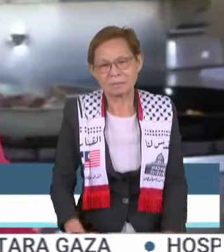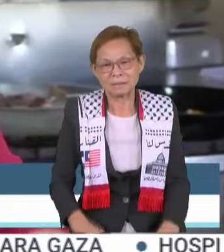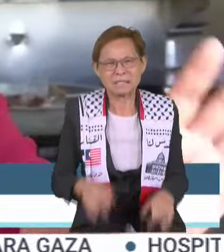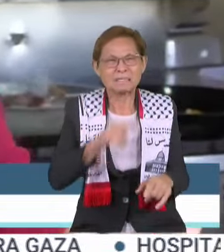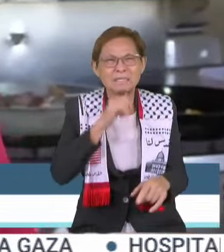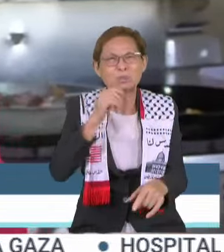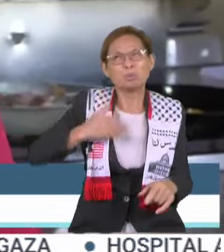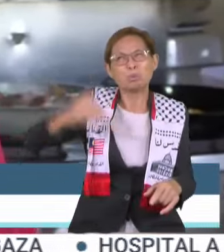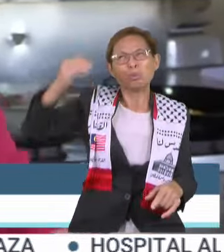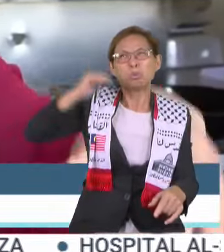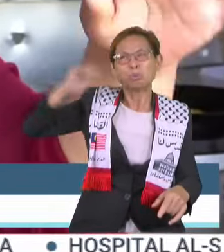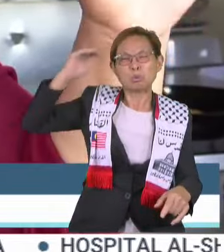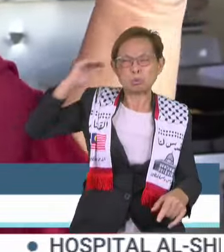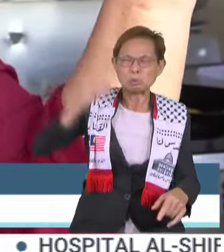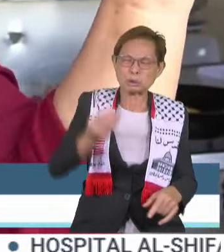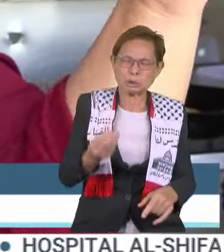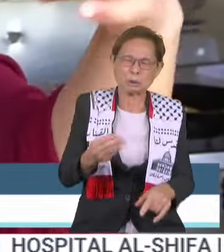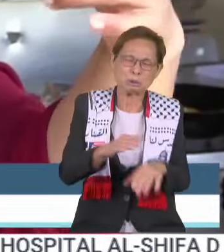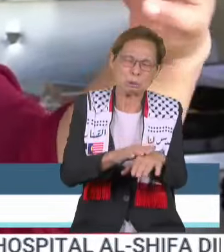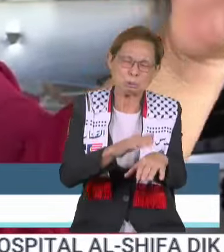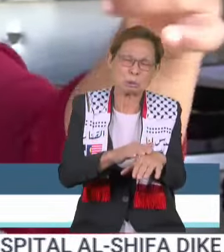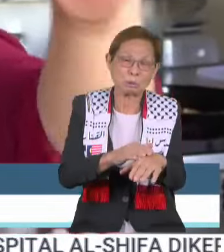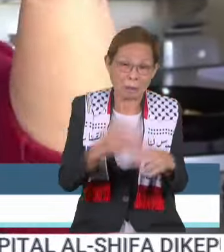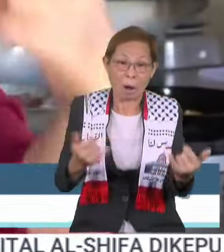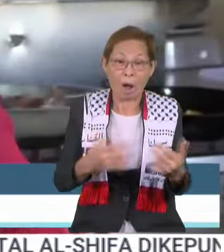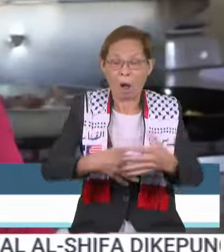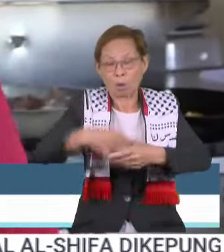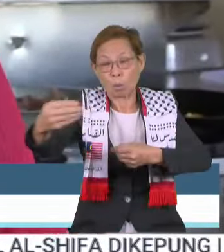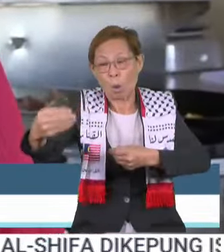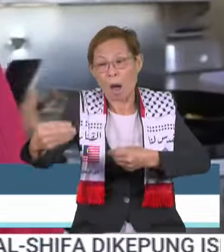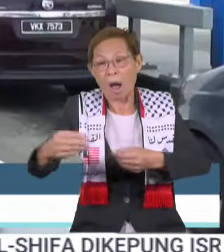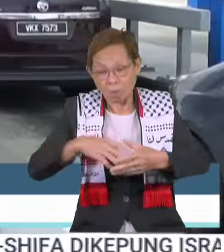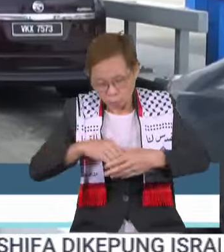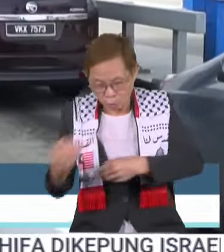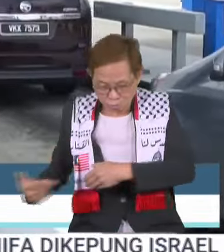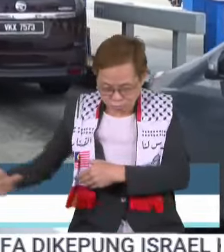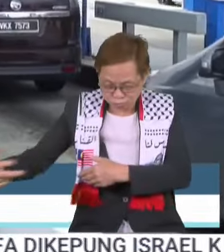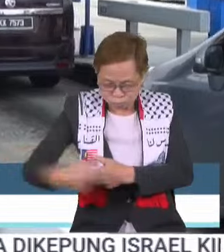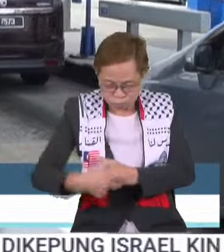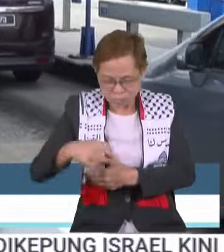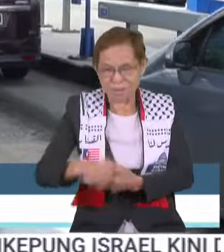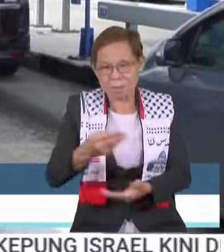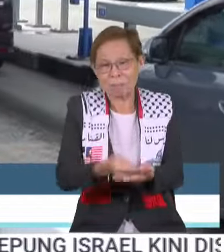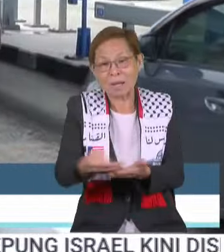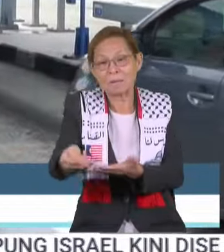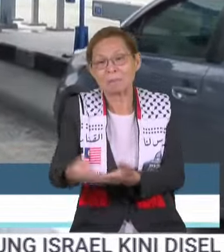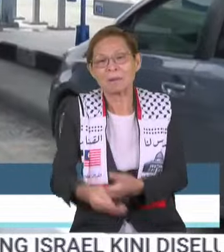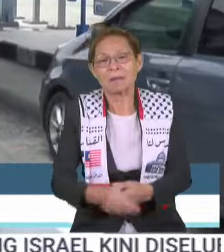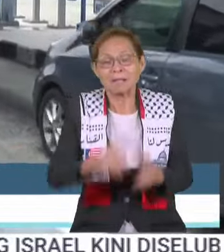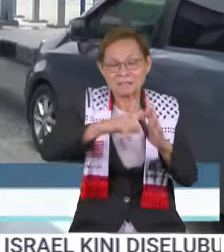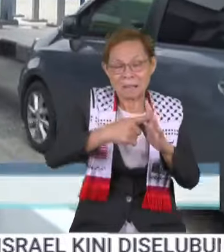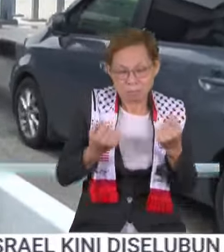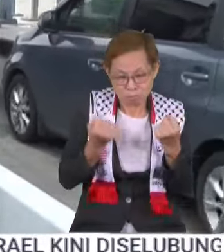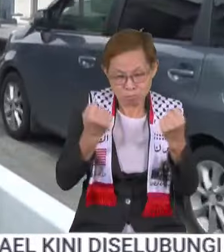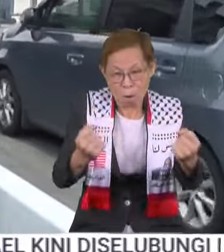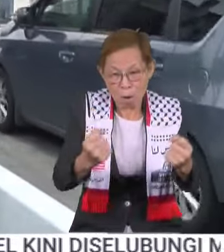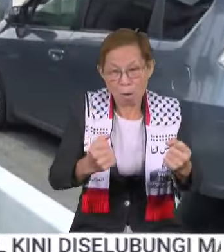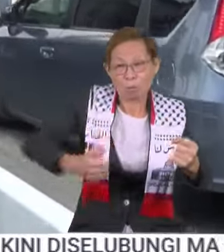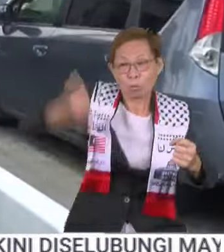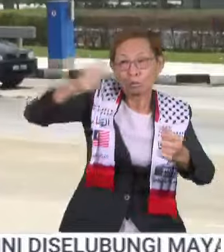dulu, kan slow je. Sekarang dah ada, diorang keluar dari WCE tu masuk sini terus. Bagi yang ingin memulakan perjalanan,